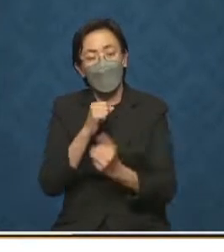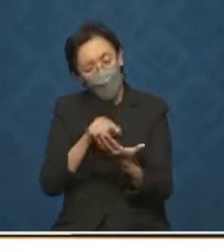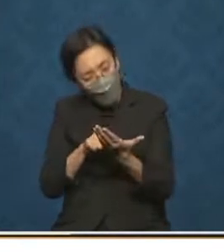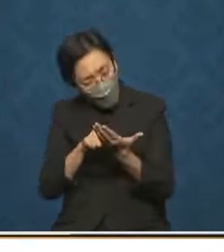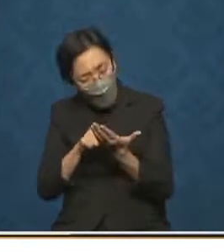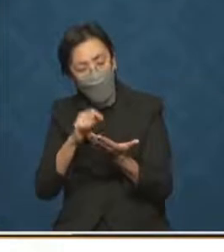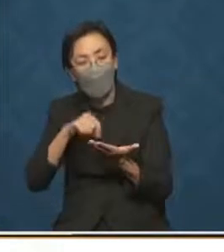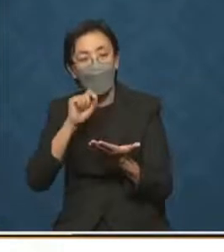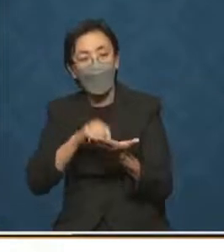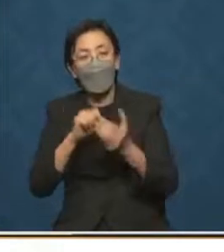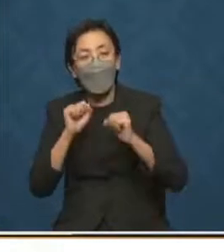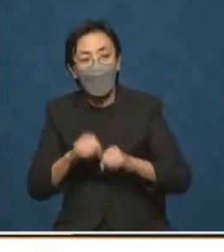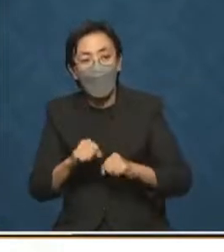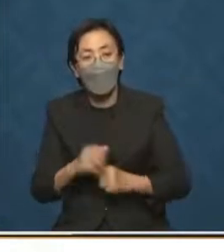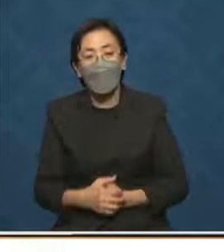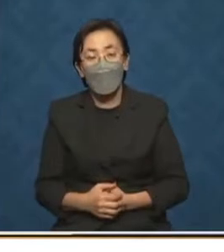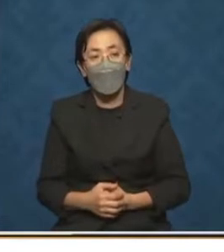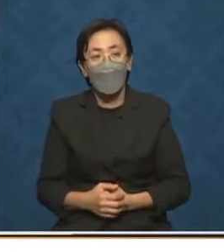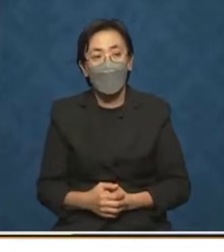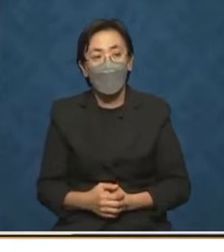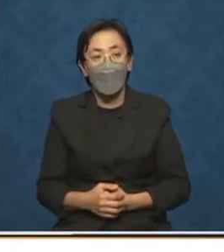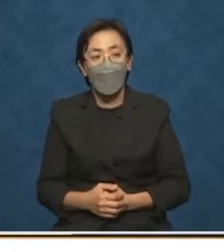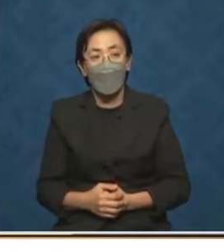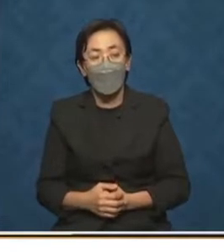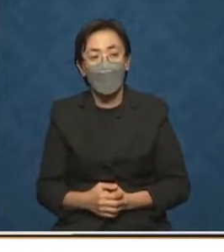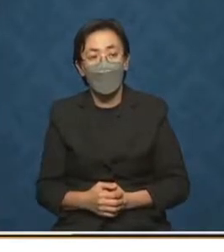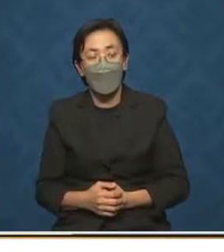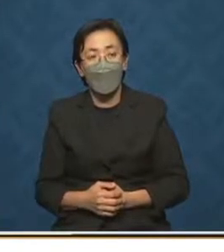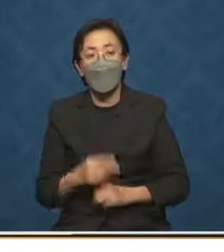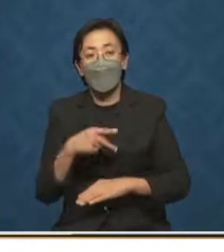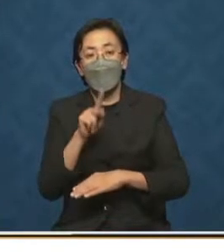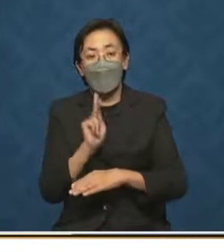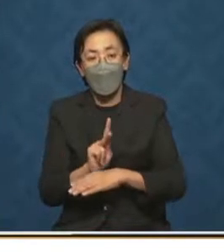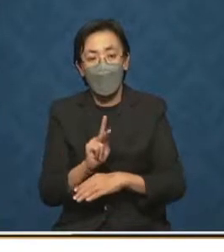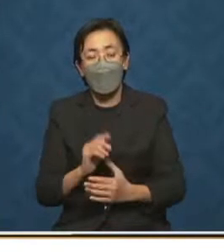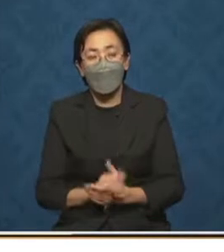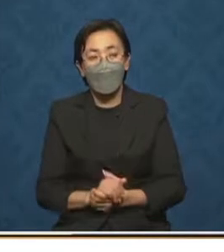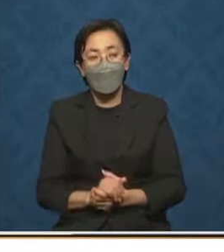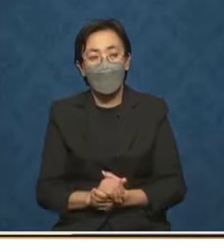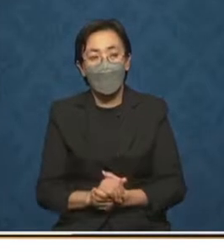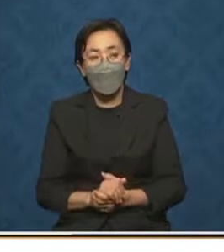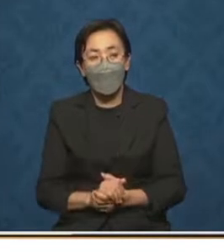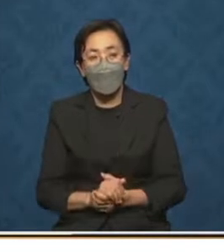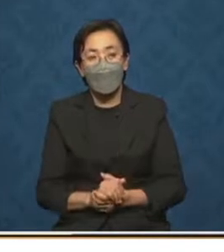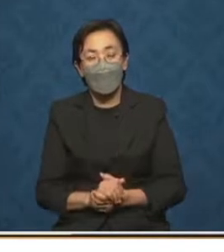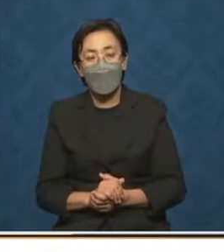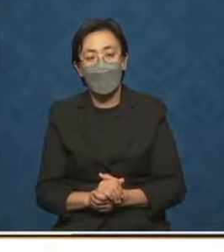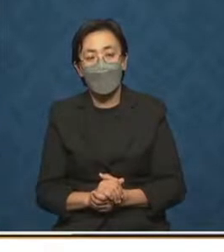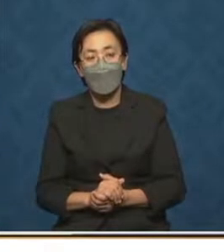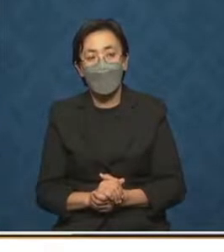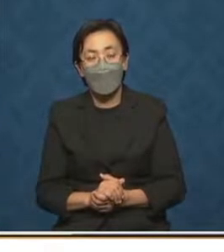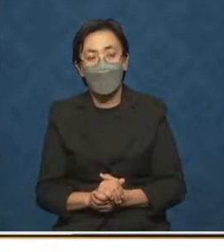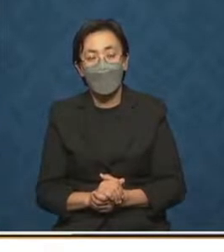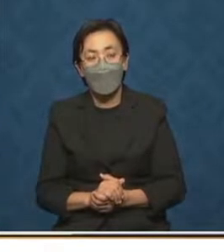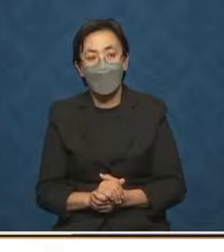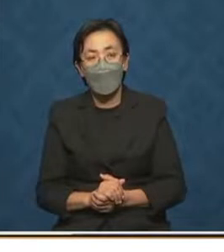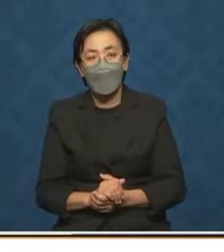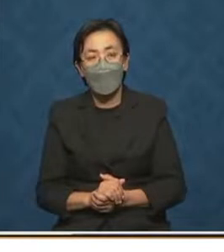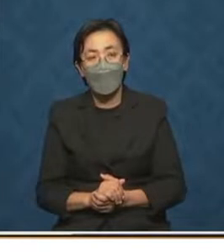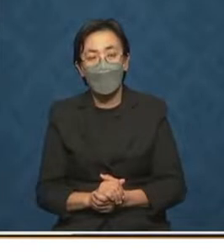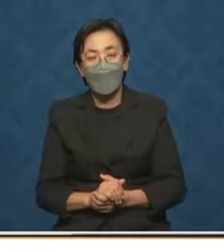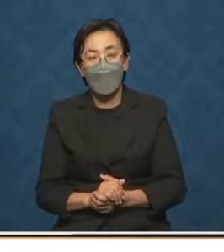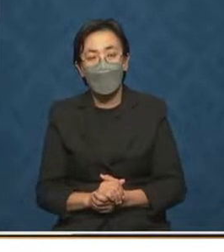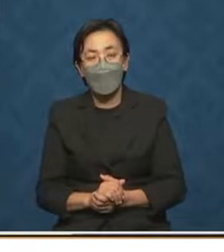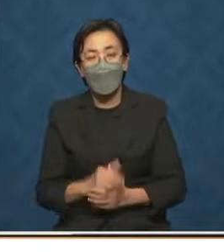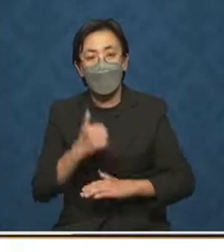สนึั้